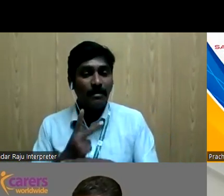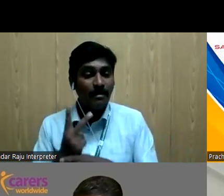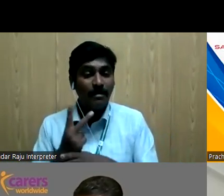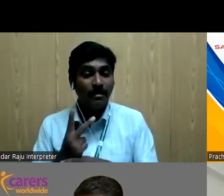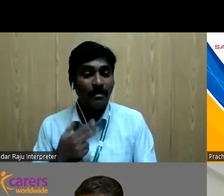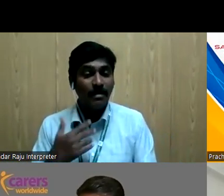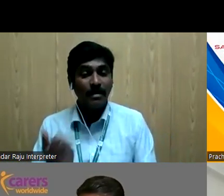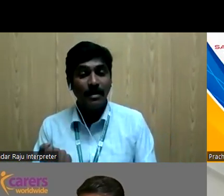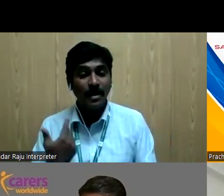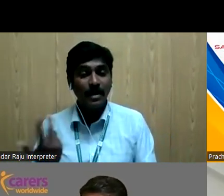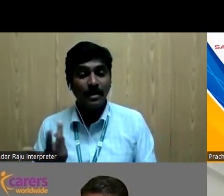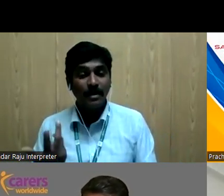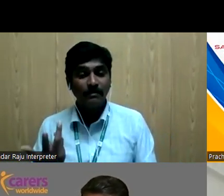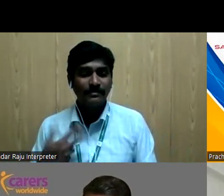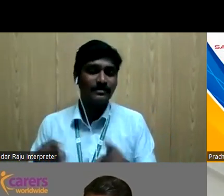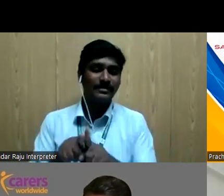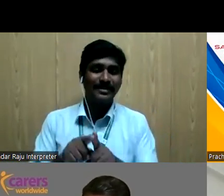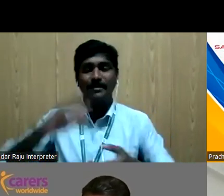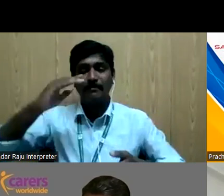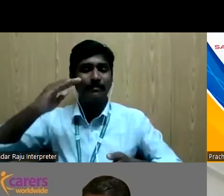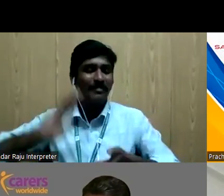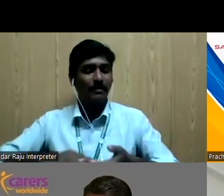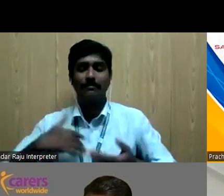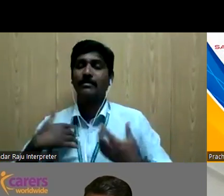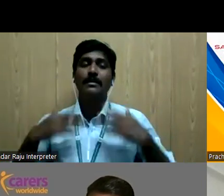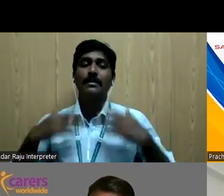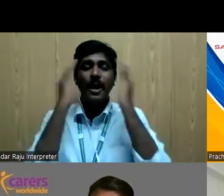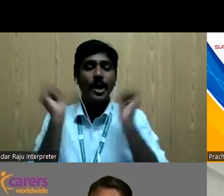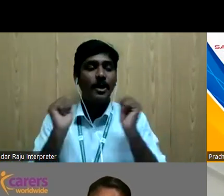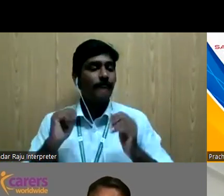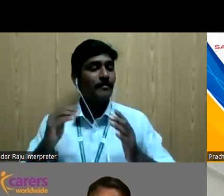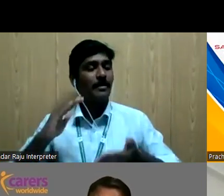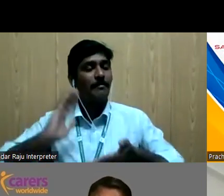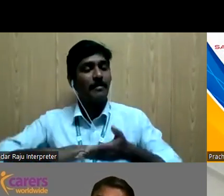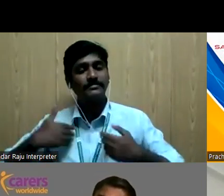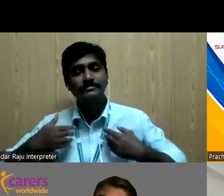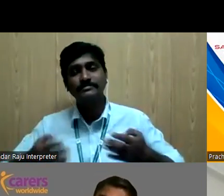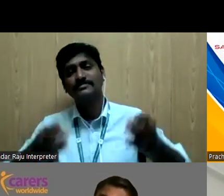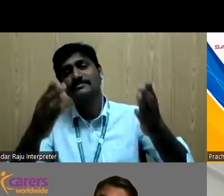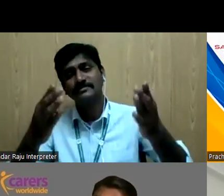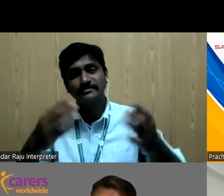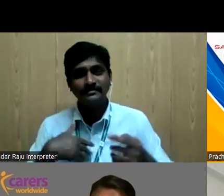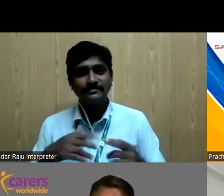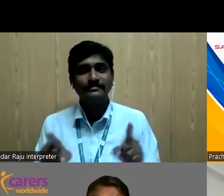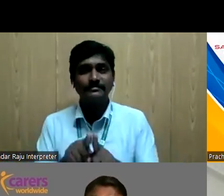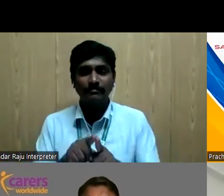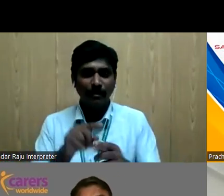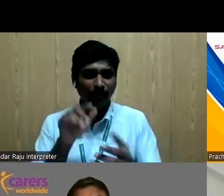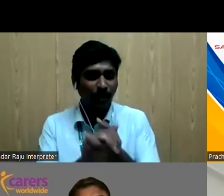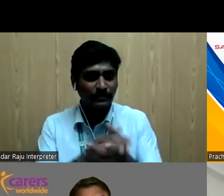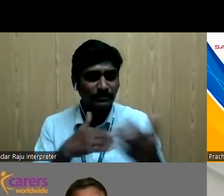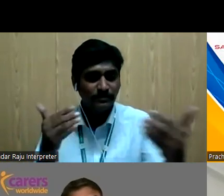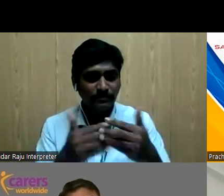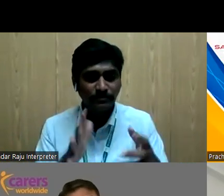क्योंकि ऐसा नहीं होता कि हम आराम से एक शादी में जा रहे हैं, हम आराम से कहीं जा रहे हैं, फ्रेंड से नहीं मिल पाते, घर वालों से नहीं मिल